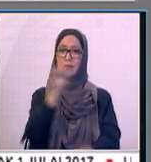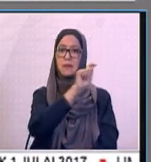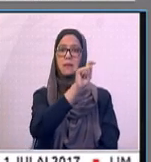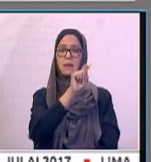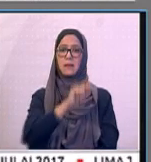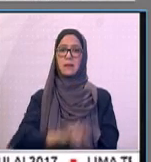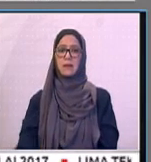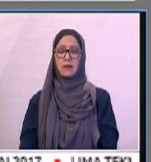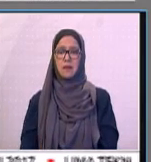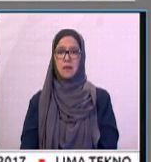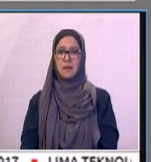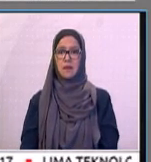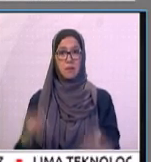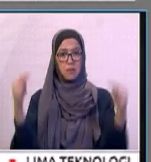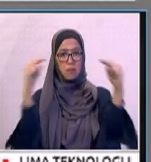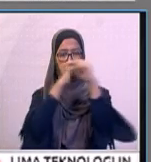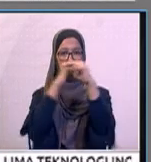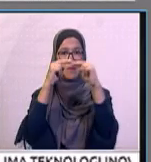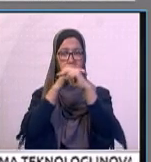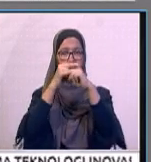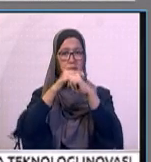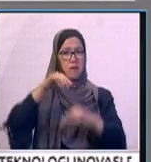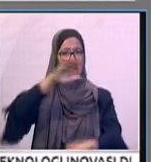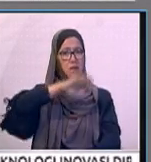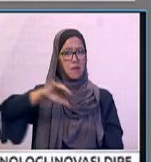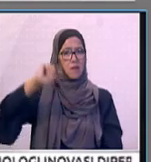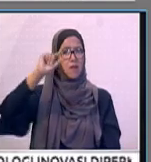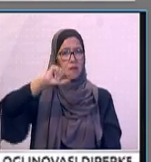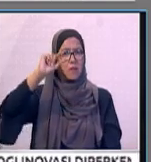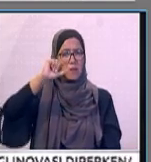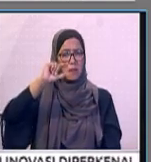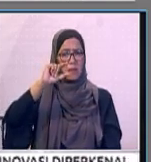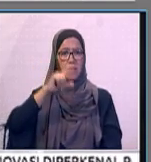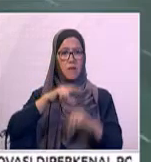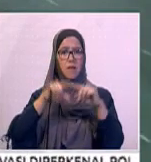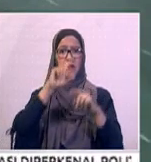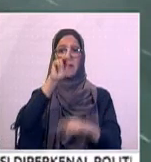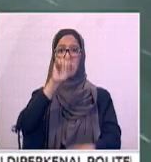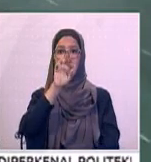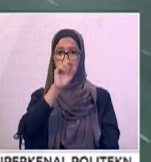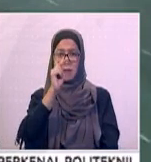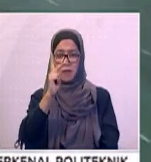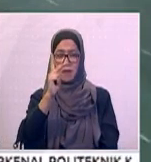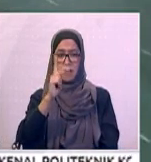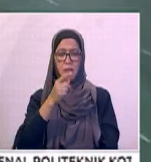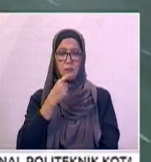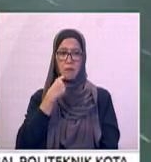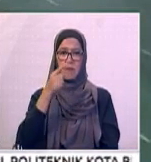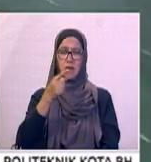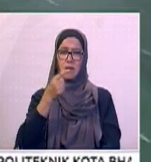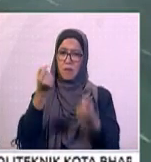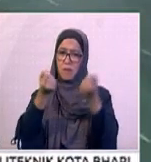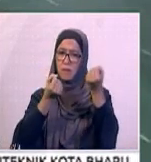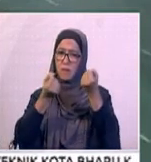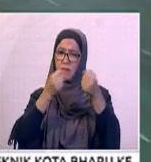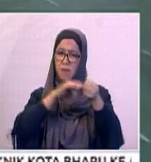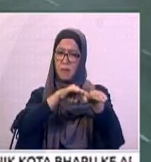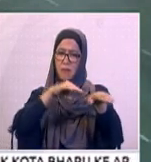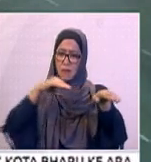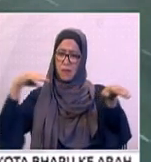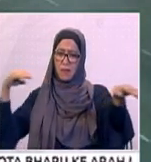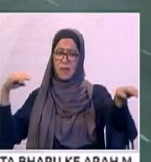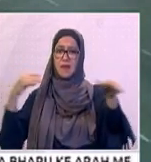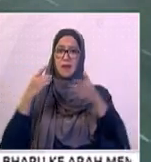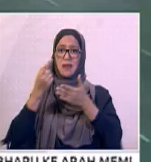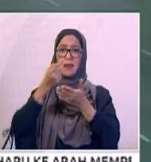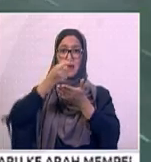atau E8 sekitar Gombak, kilometer 21.6. Trafik sesak bermula Plaza Tol Gombak ke arah